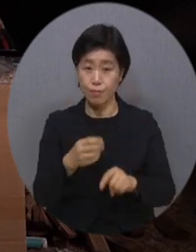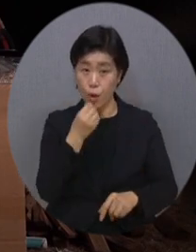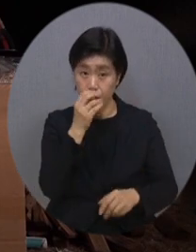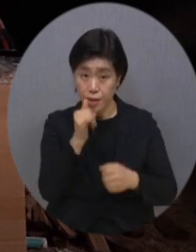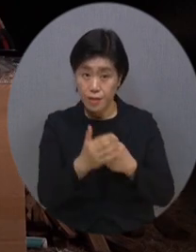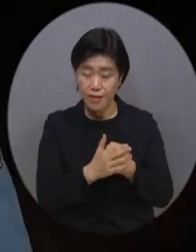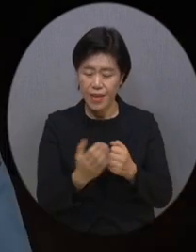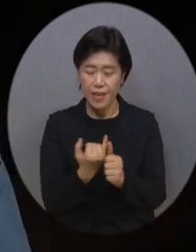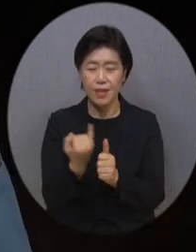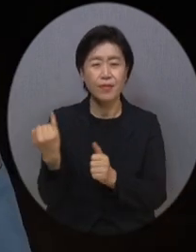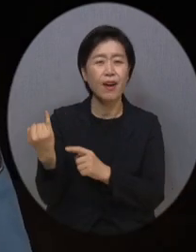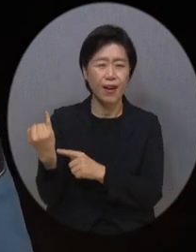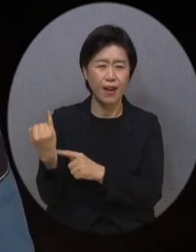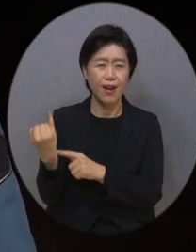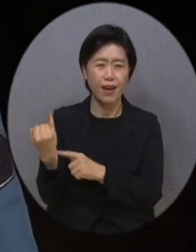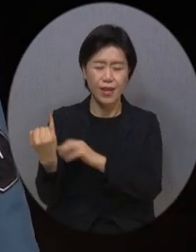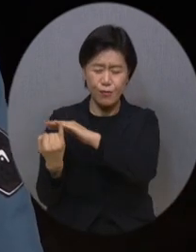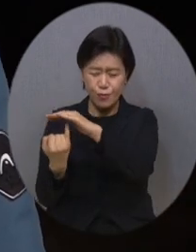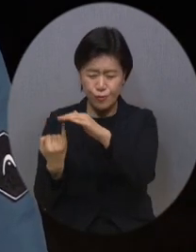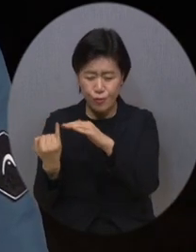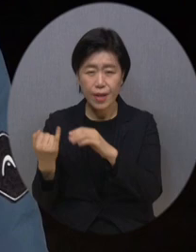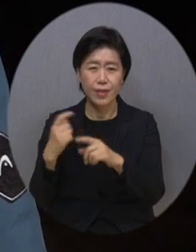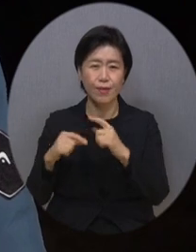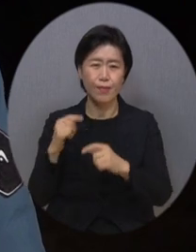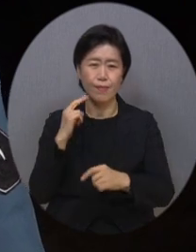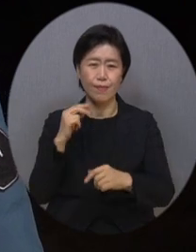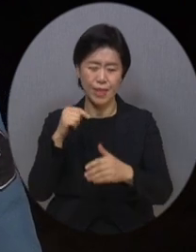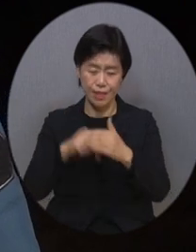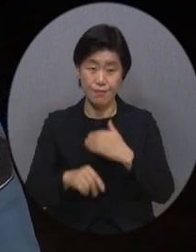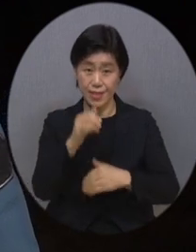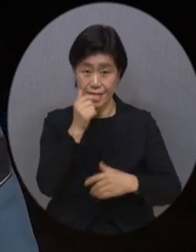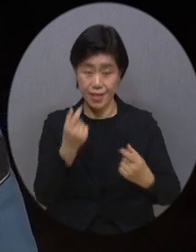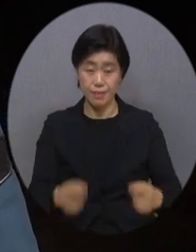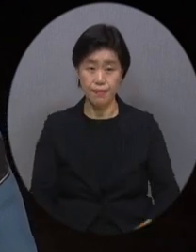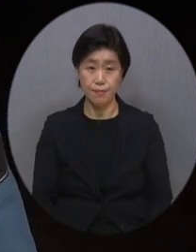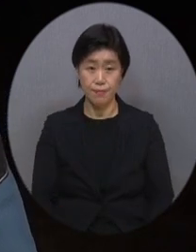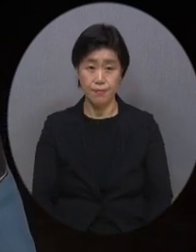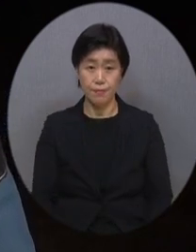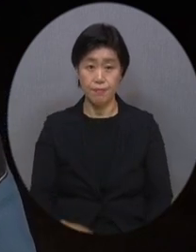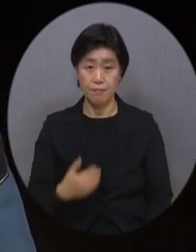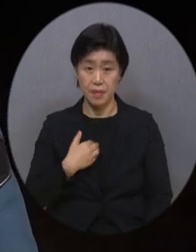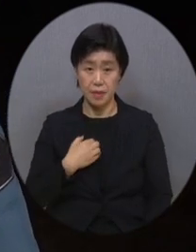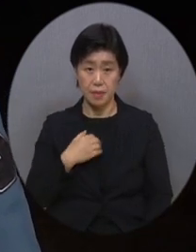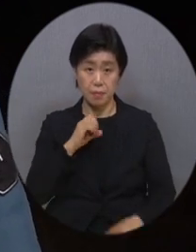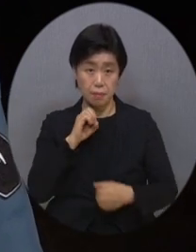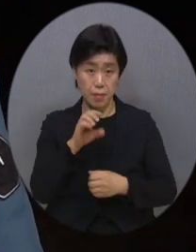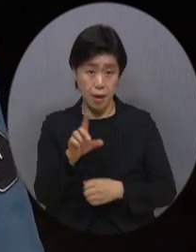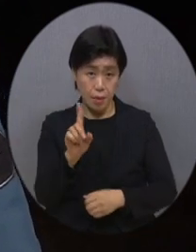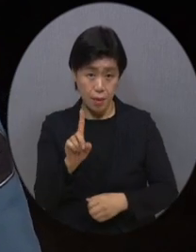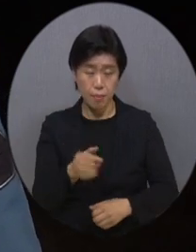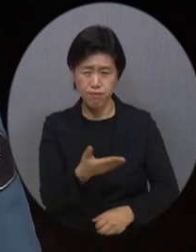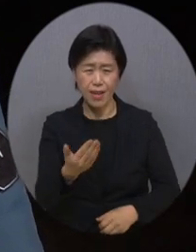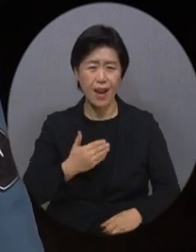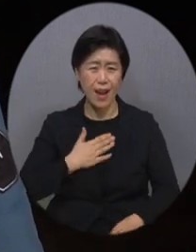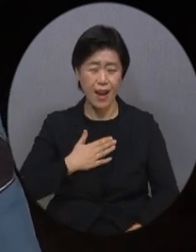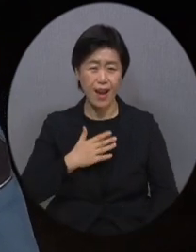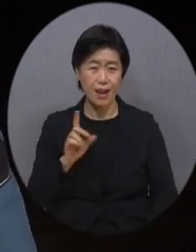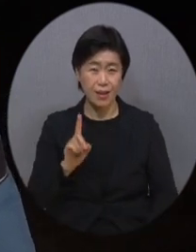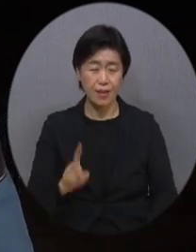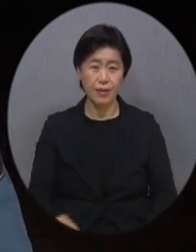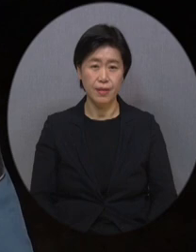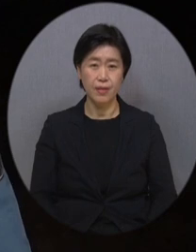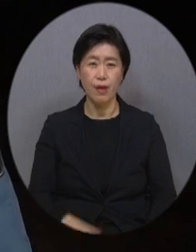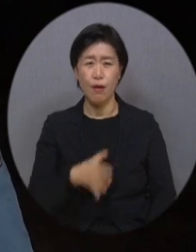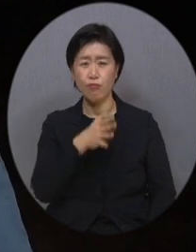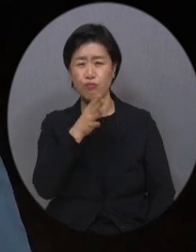대한 사랑도 더 생각나고. 어? 야, 내가 그 교훈이 하나 있어. 요거는 꼭 전해 줄게. 네. 다 알겠지만 노후